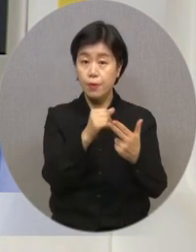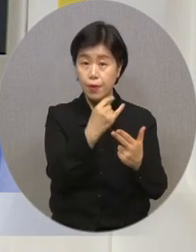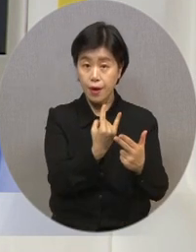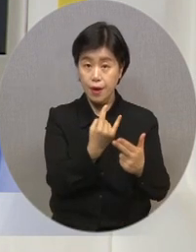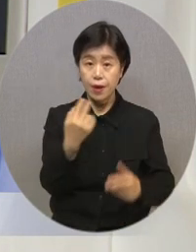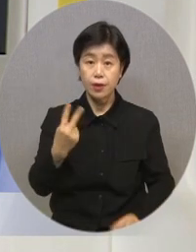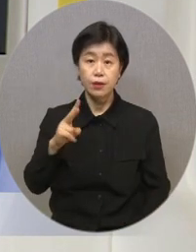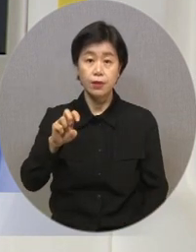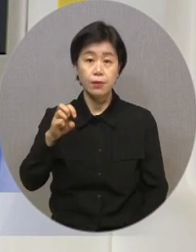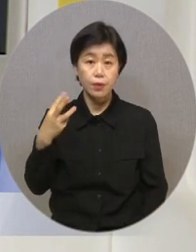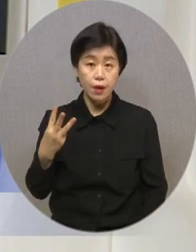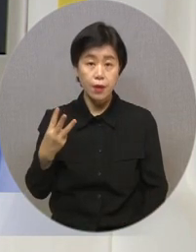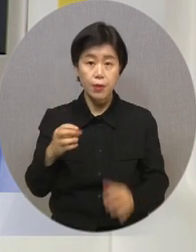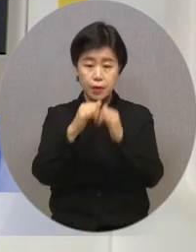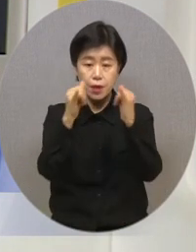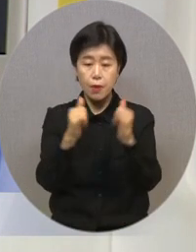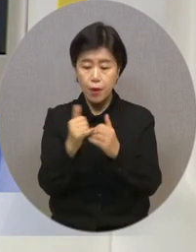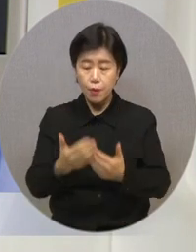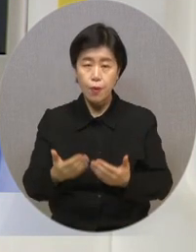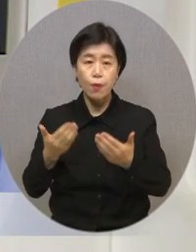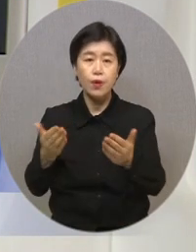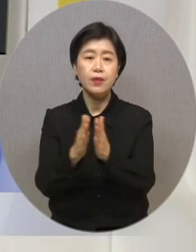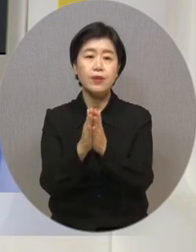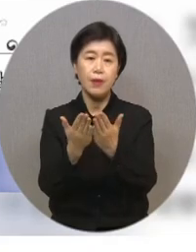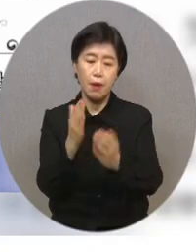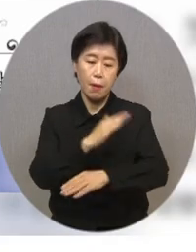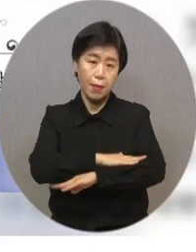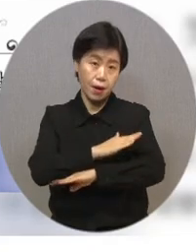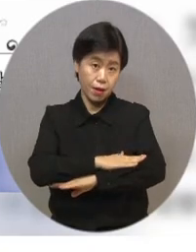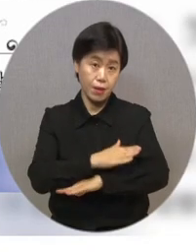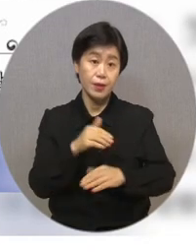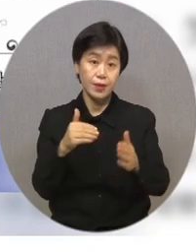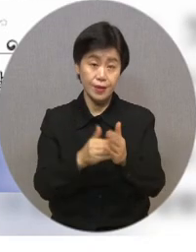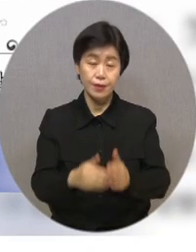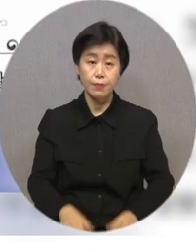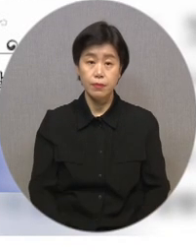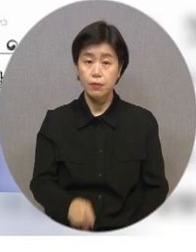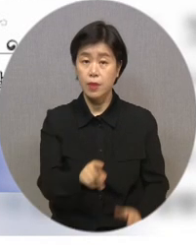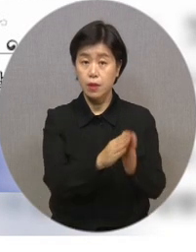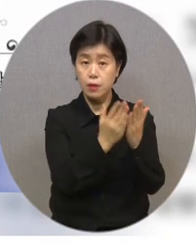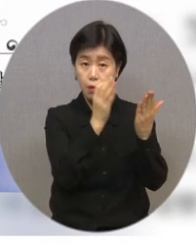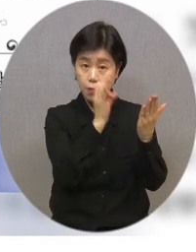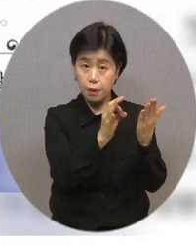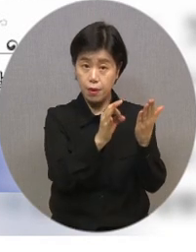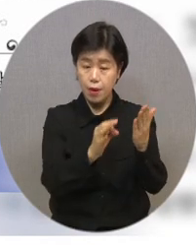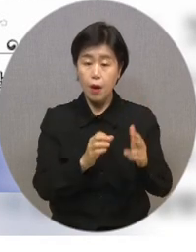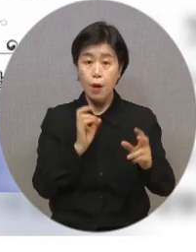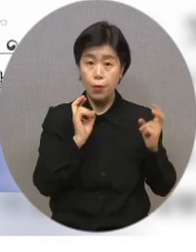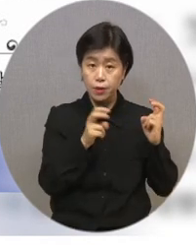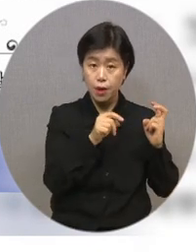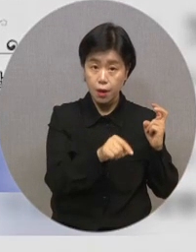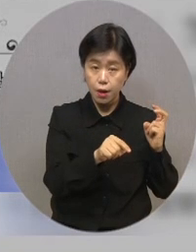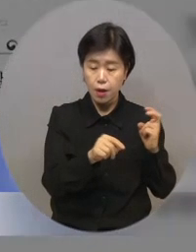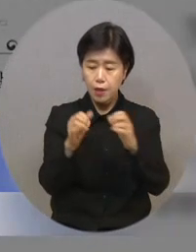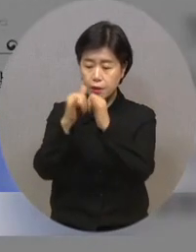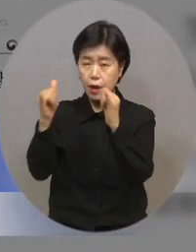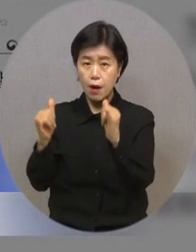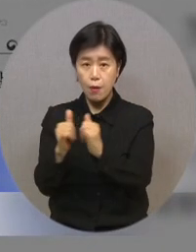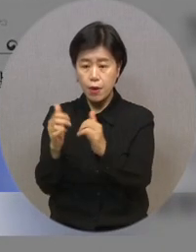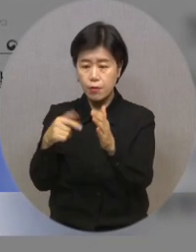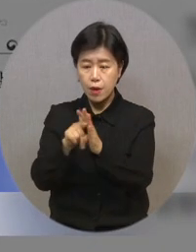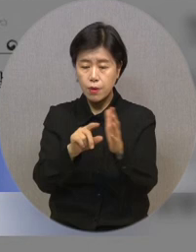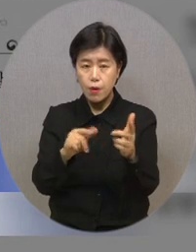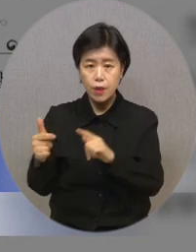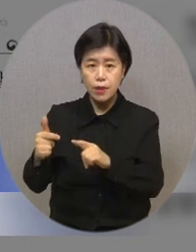2023 사회공원 백설을 발간했다 소식입니다 백서에 따르면 기업의 사회공원 지출 비용이 지속적으로